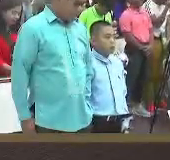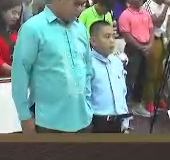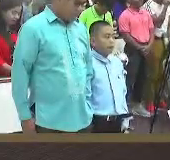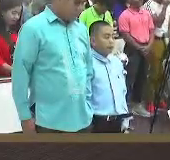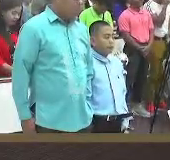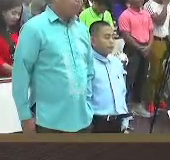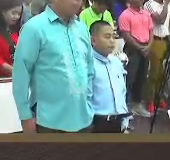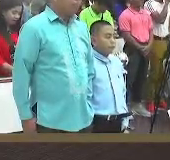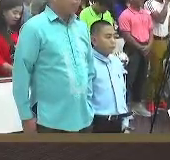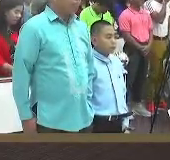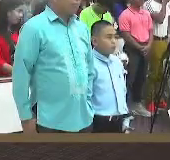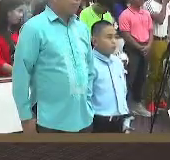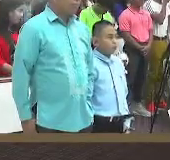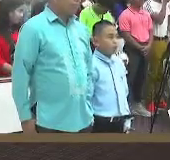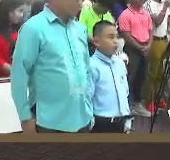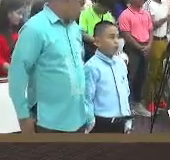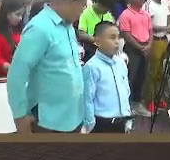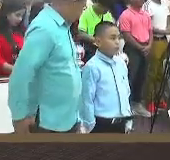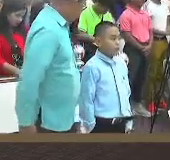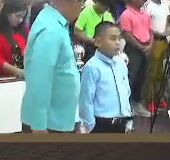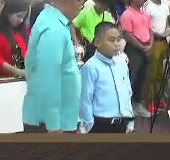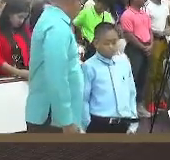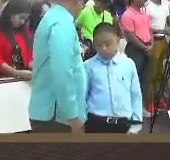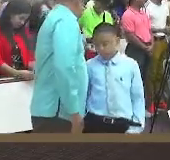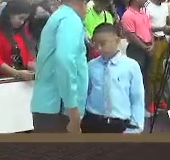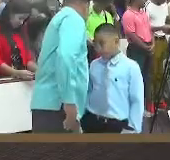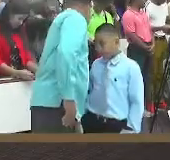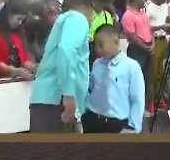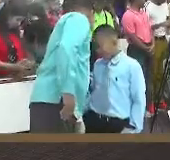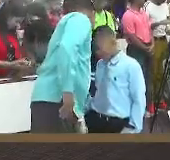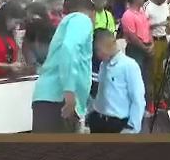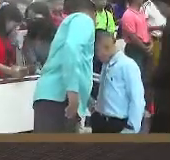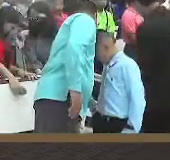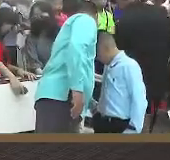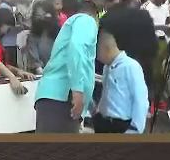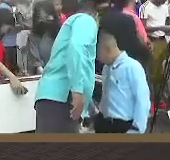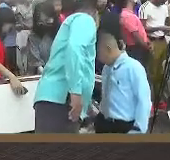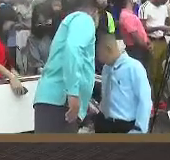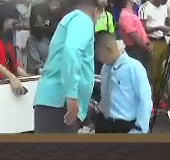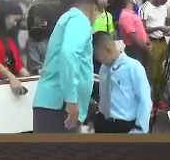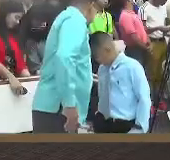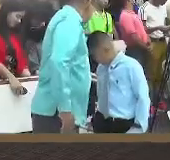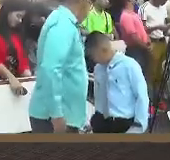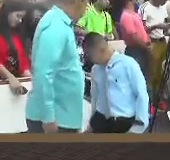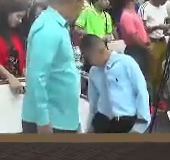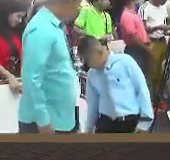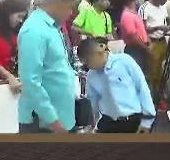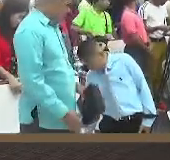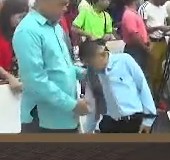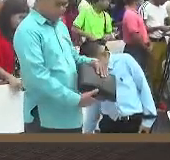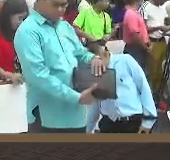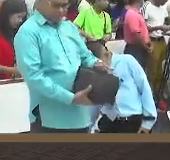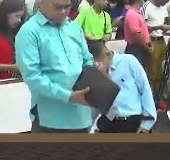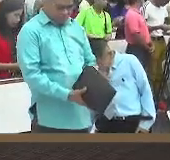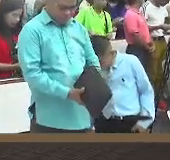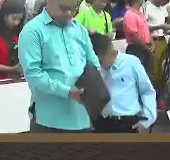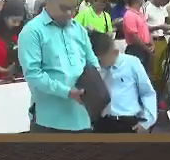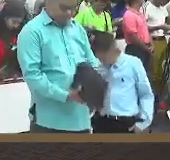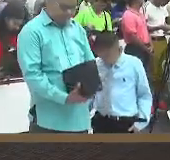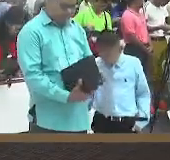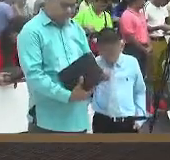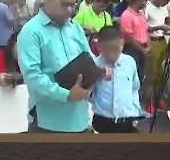amen amen All right let's open our bibles Matthew chapter 16 verse number 18 once again let's